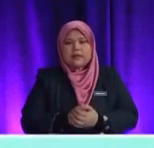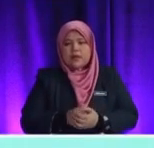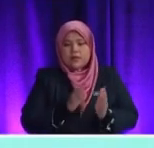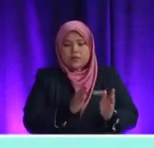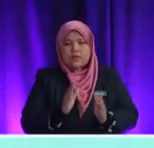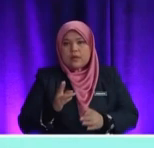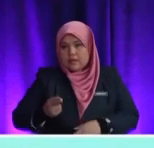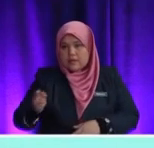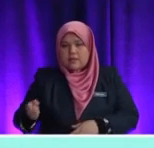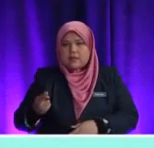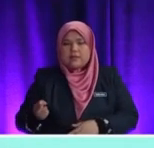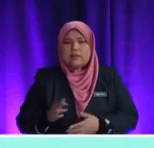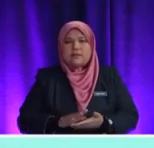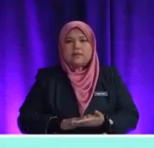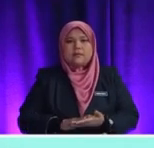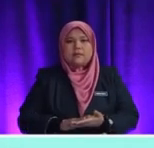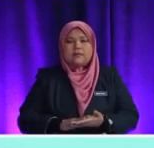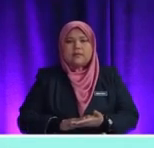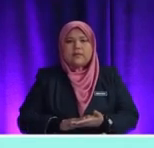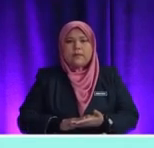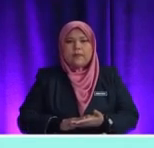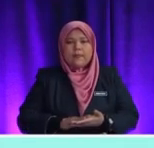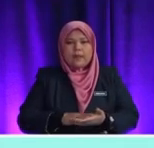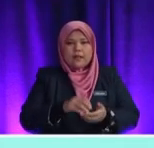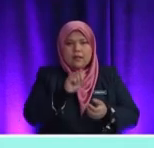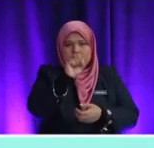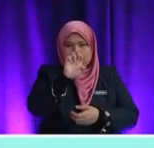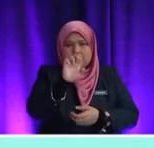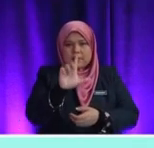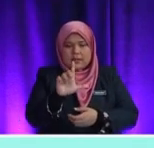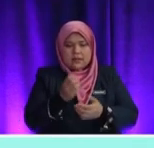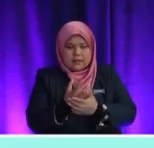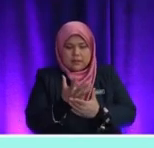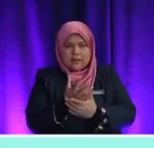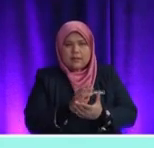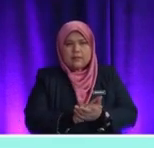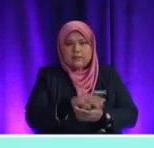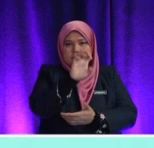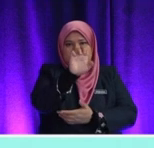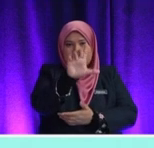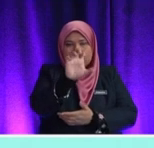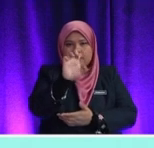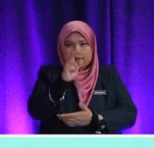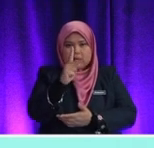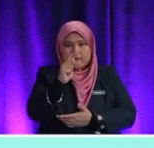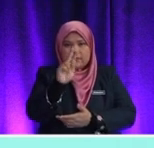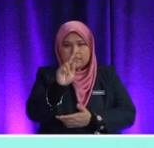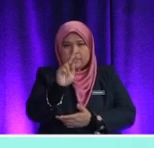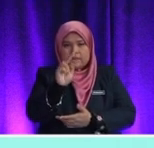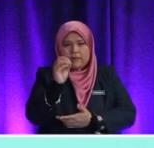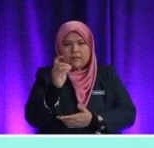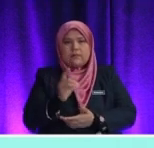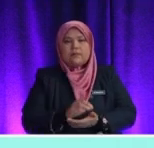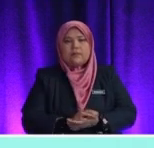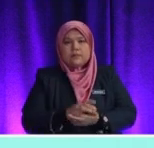naradas kita akan gunakan seacell electrolytic Oke kita masukkan lautan kumpul2 sulfat You